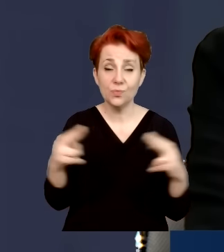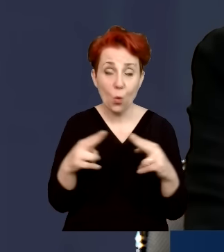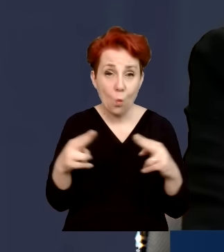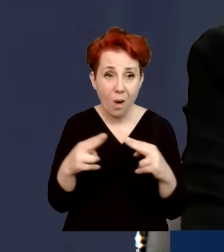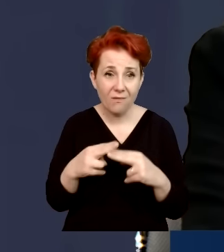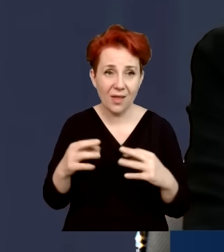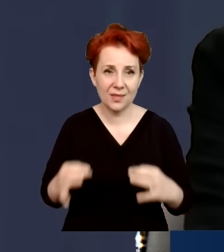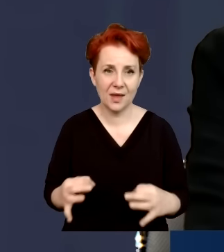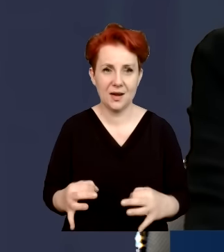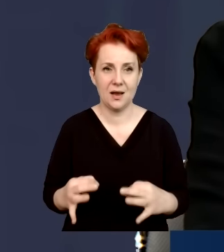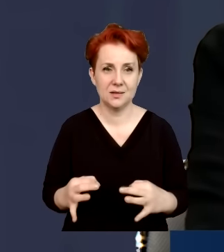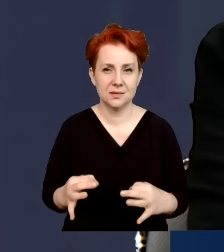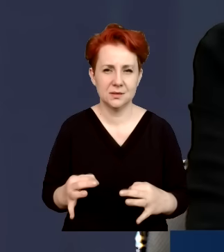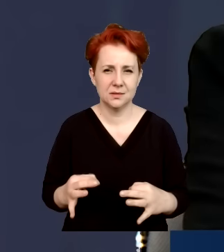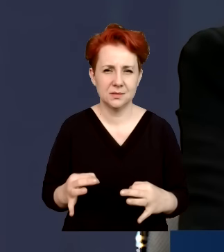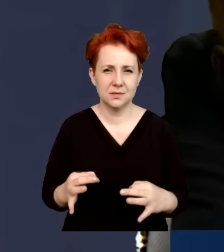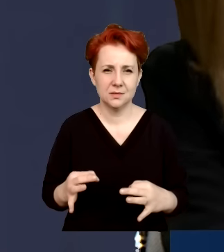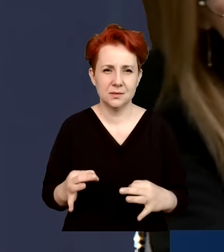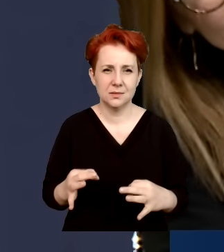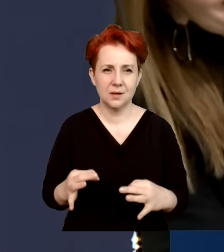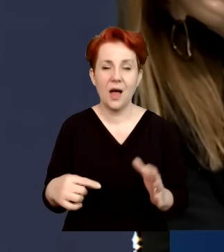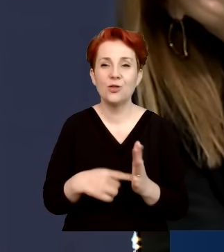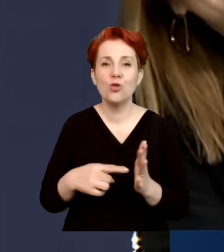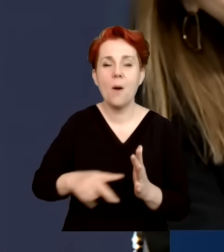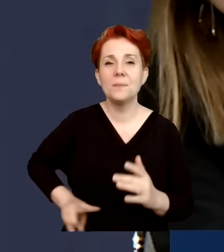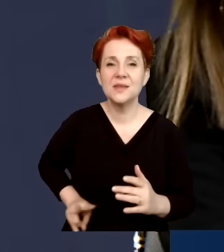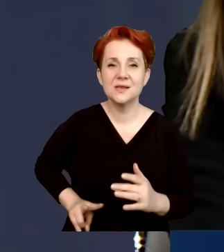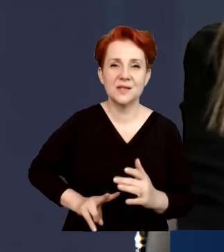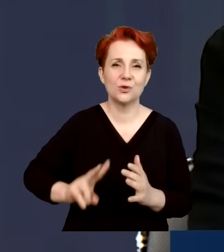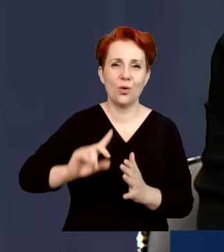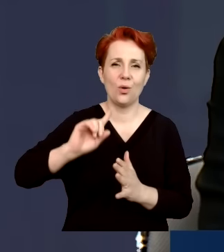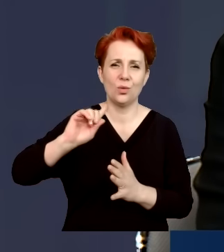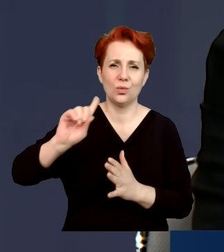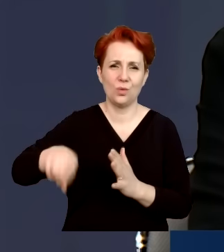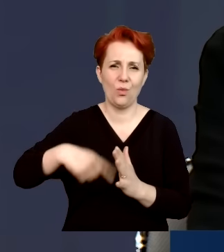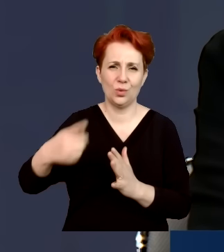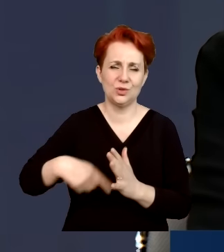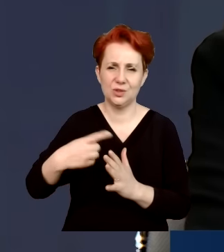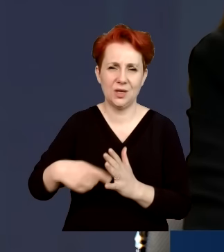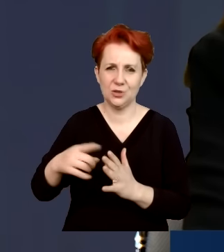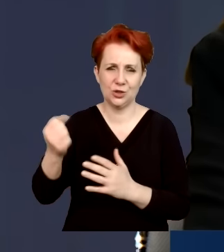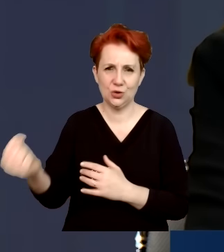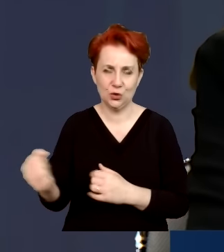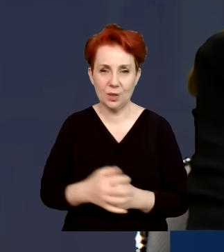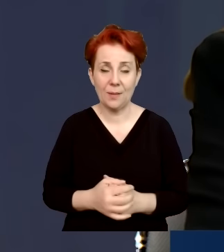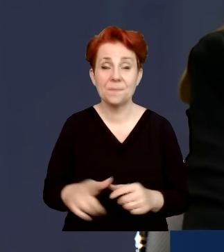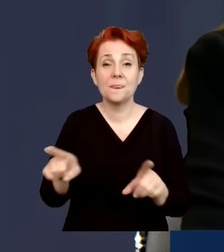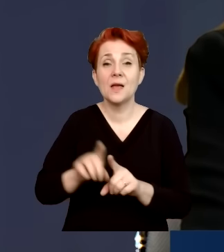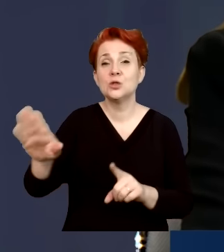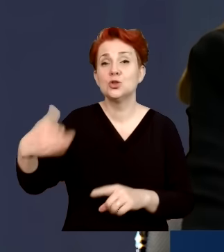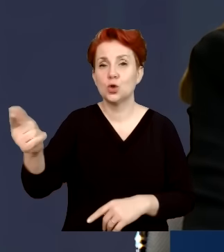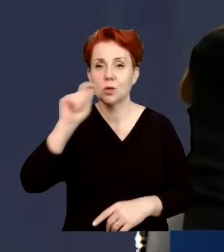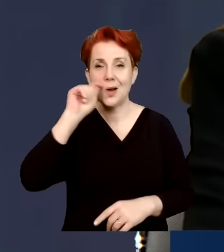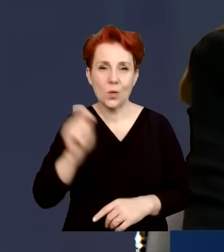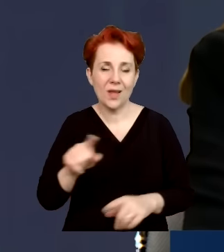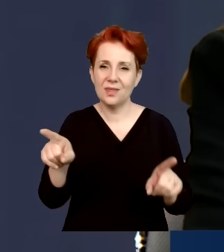na produkty rolno-spożywcze, na której minister Kołodziejczak śpi. No, znaczy to inna sprawa, że strona ukraińska sobie też dużo